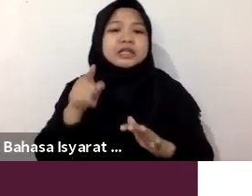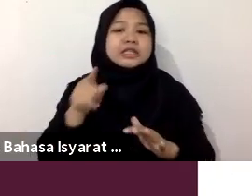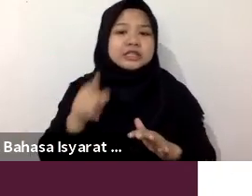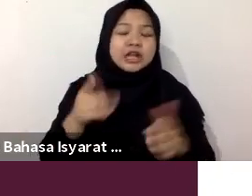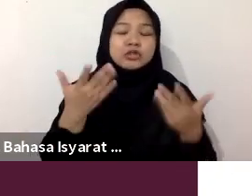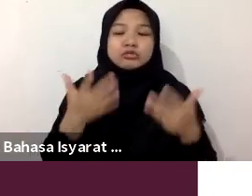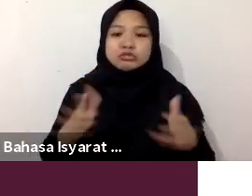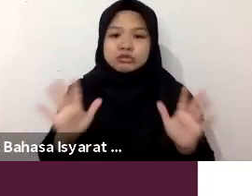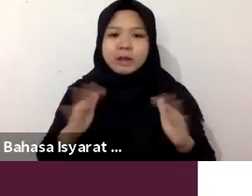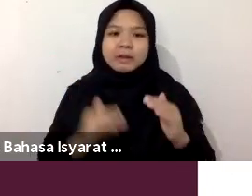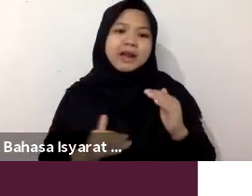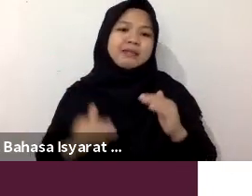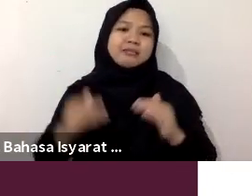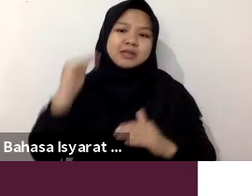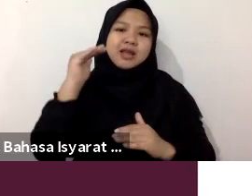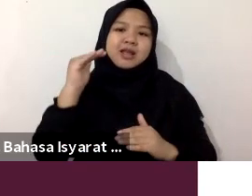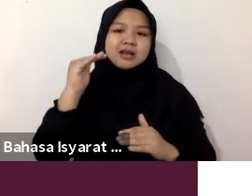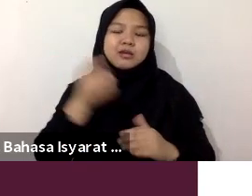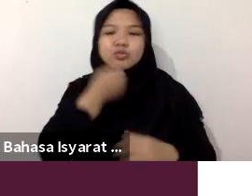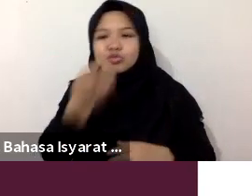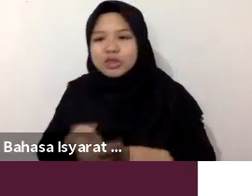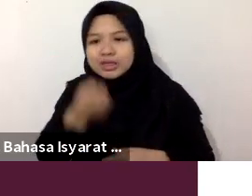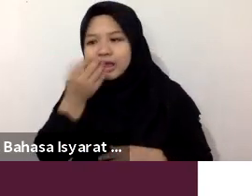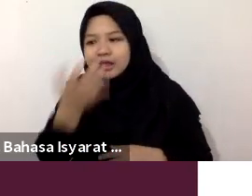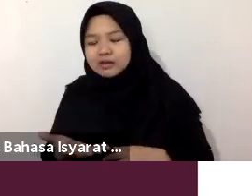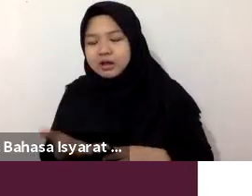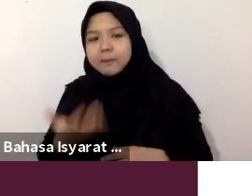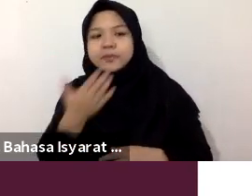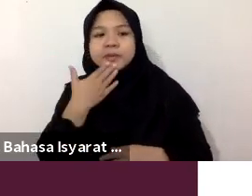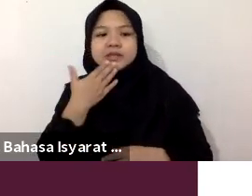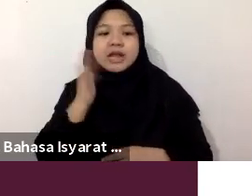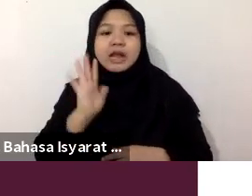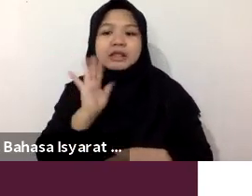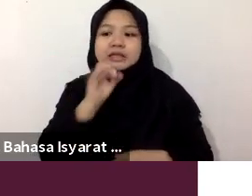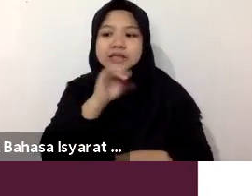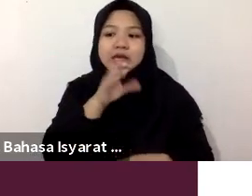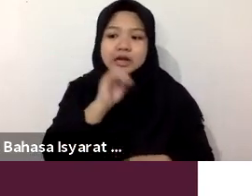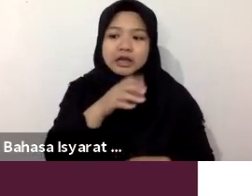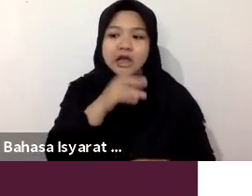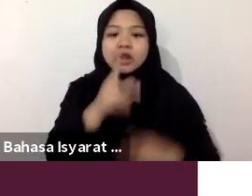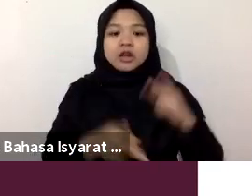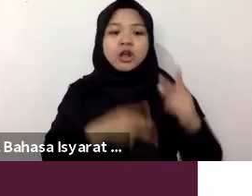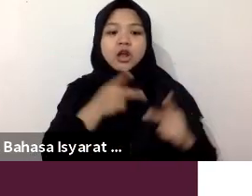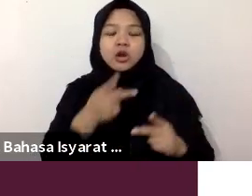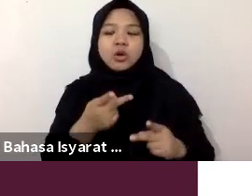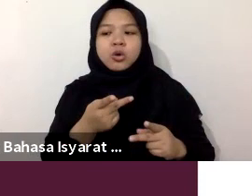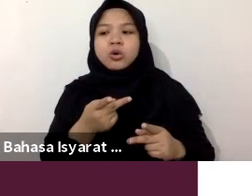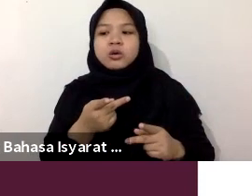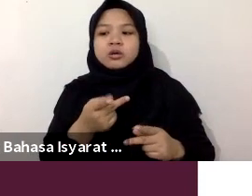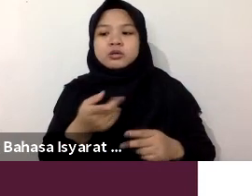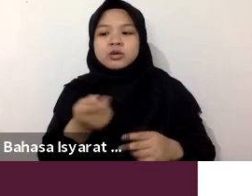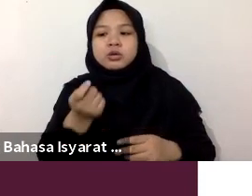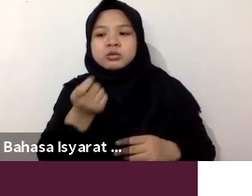sudah berlebihan gitu muntahnya, sehingga biasanya nanti disarankan kalau misalnya diberi obat